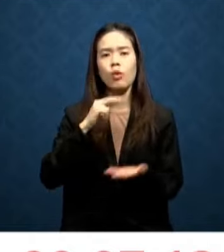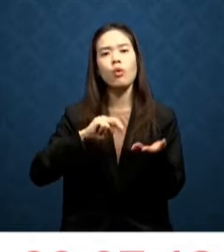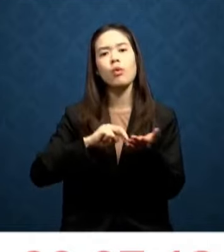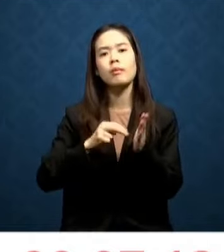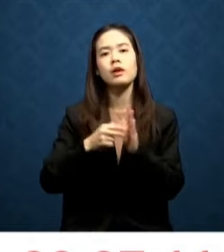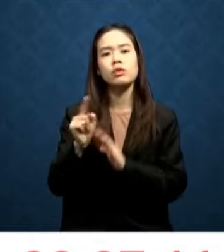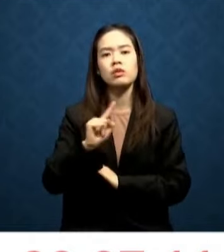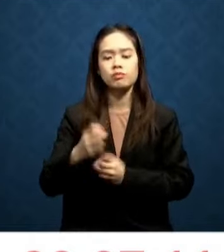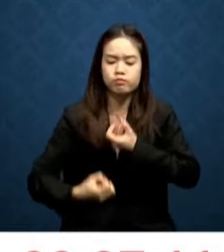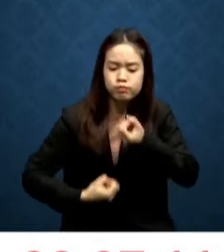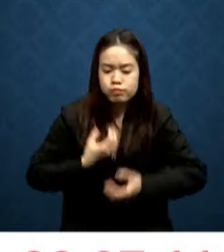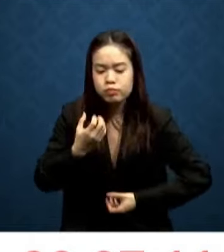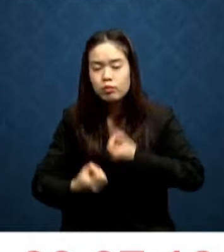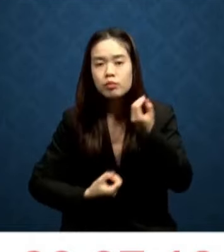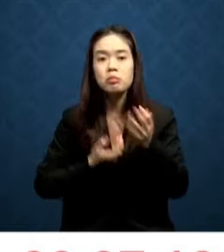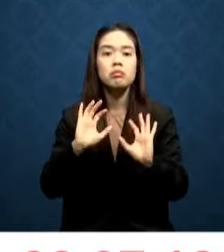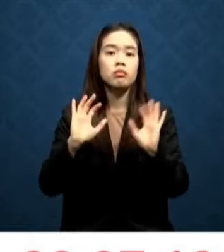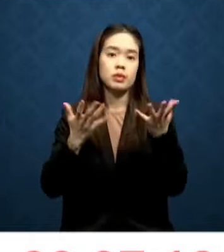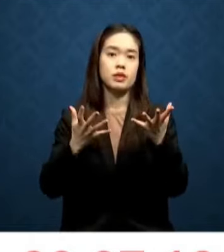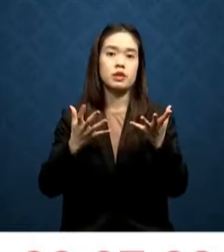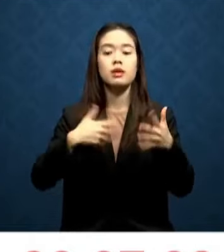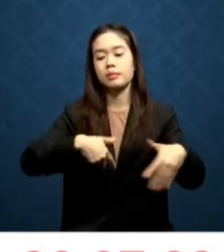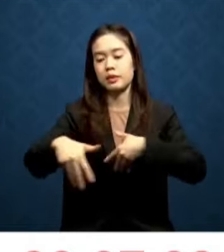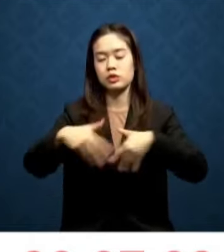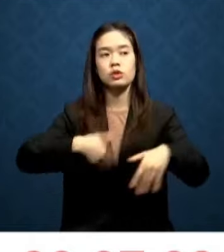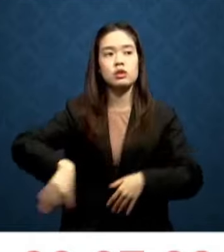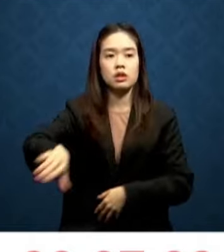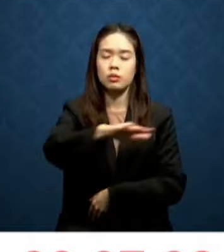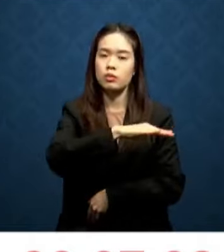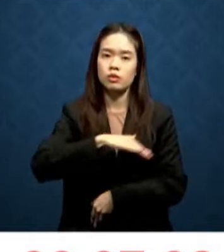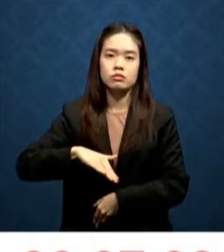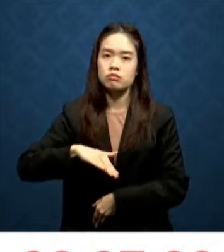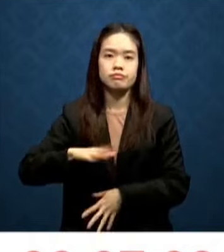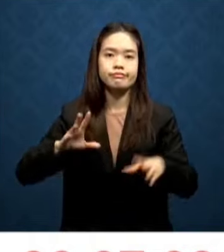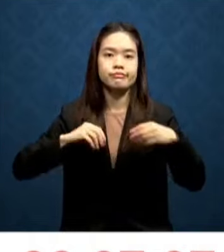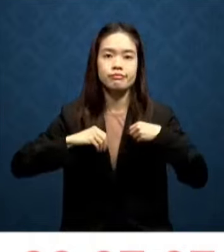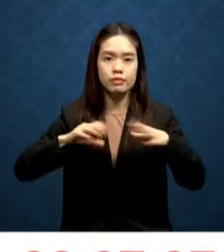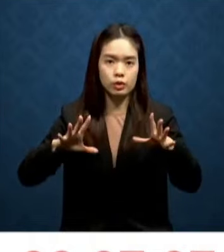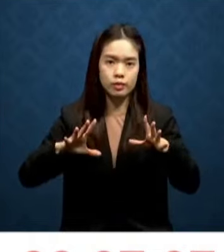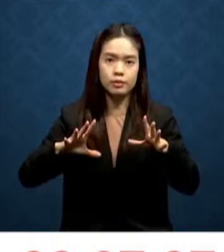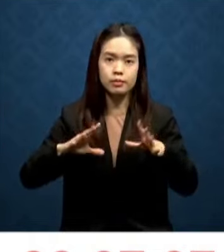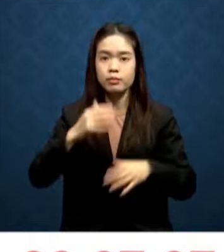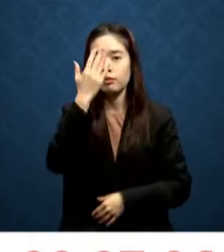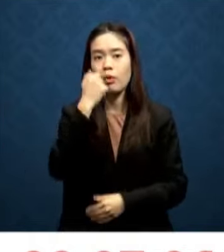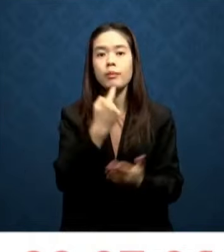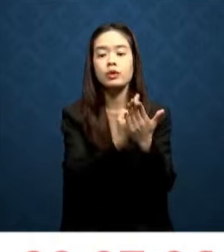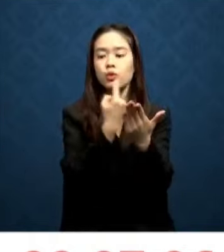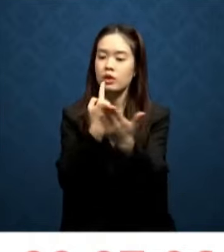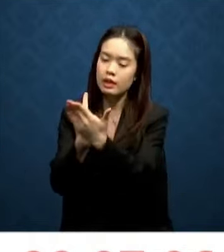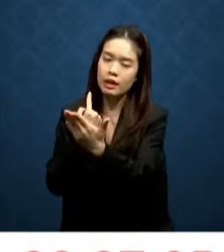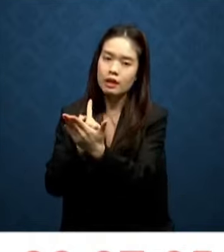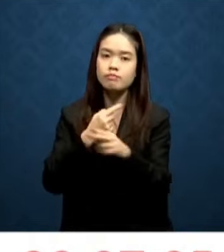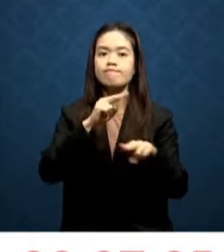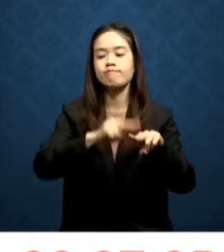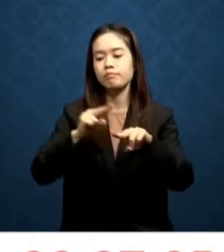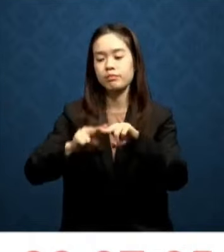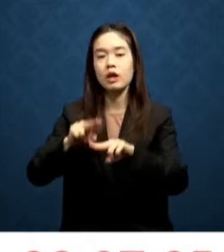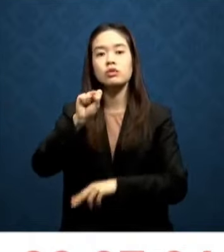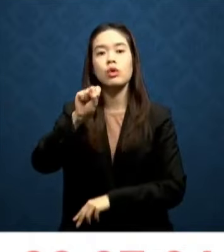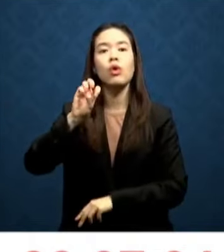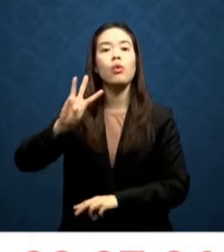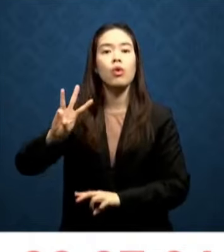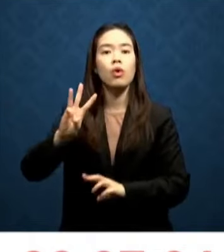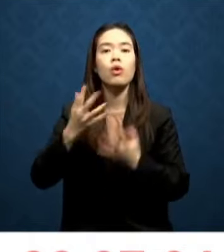ซึ่งประชาชนทั่วไปนั้นย่อมไม่อาจจะยอมรับได้ว่าผู้แทนของเขามานั่งตรงนี้เอาความ